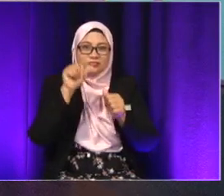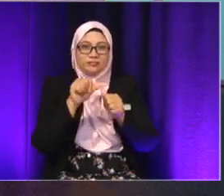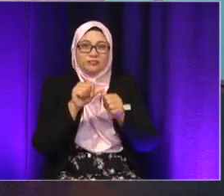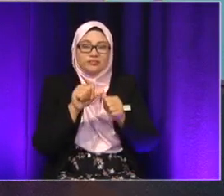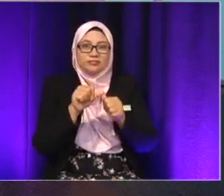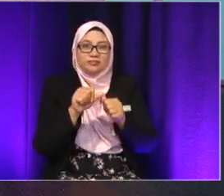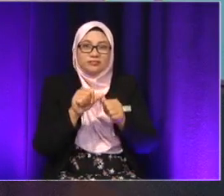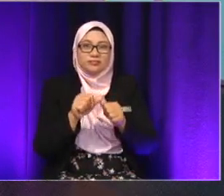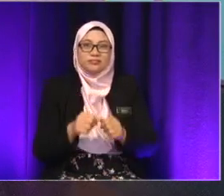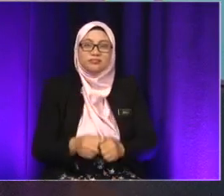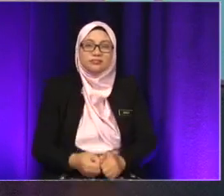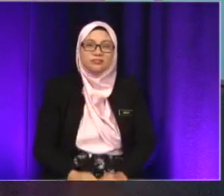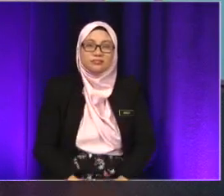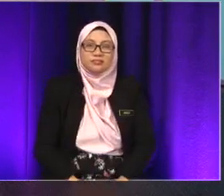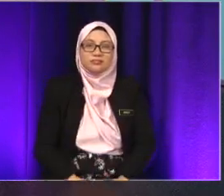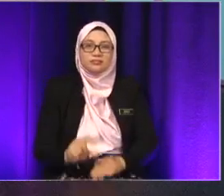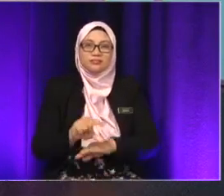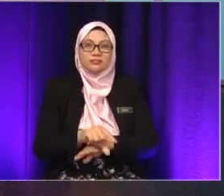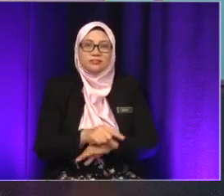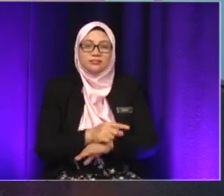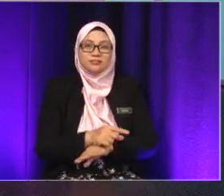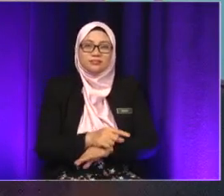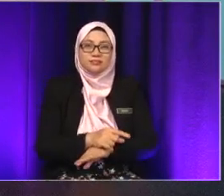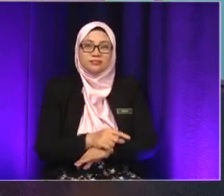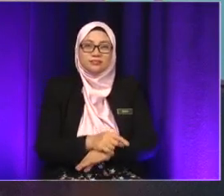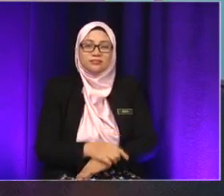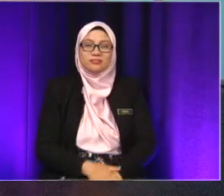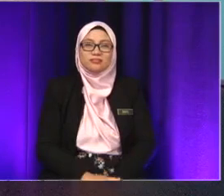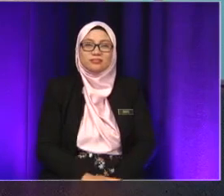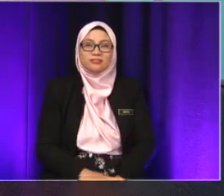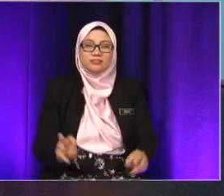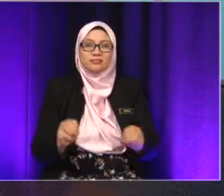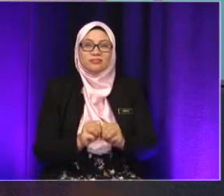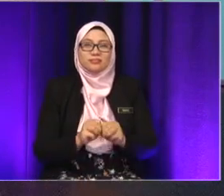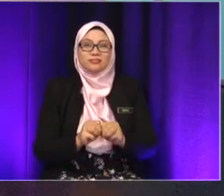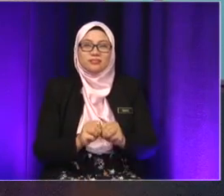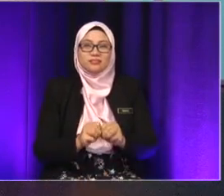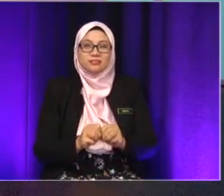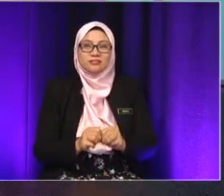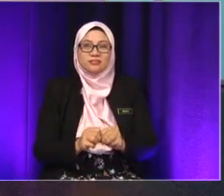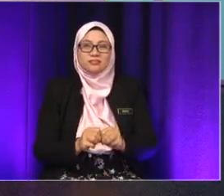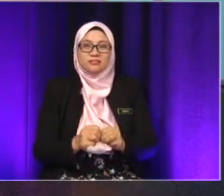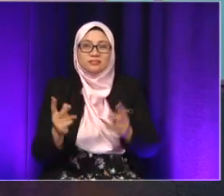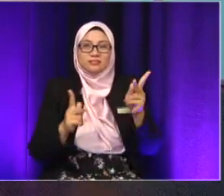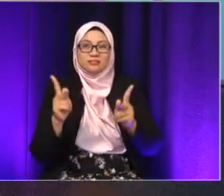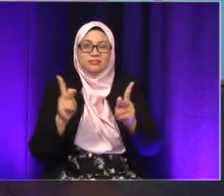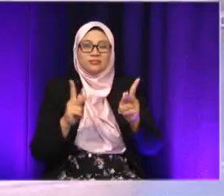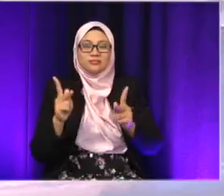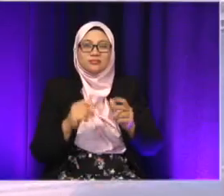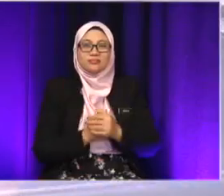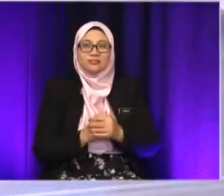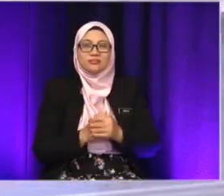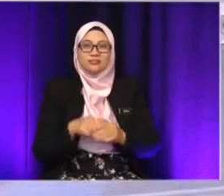solenoid. Yang ni pun guna solenoid juga. Okey, yang ni macam gear kereta je cikgu. Gear kereta. yang ini dia gunakan